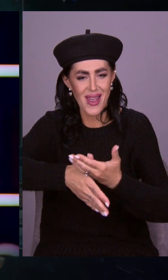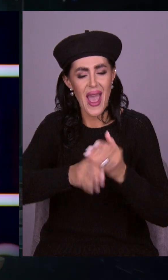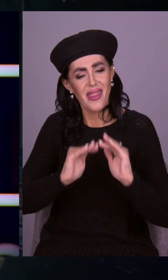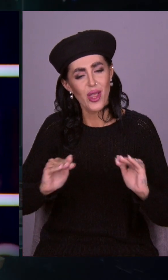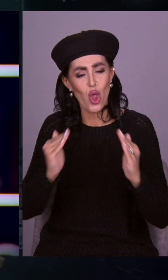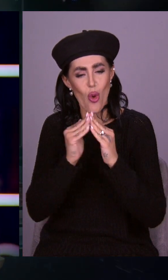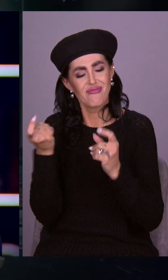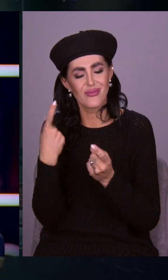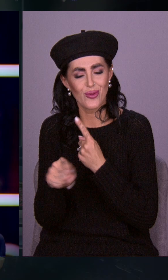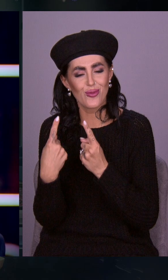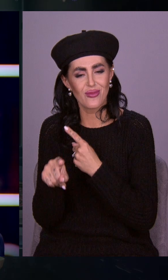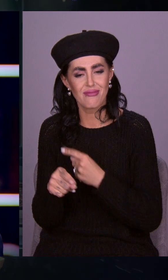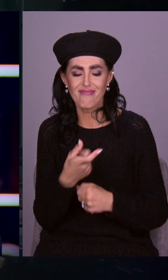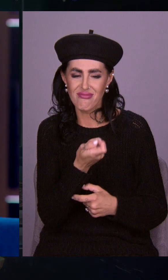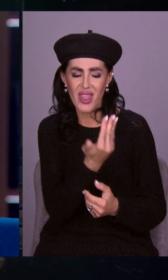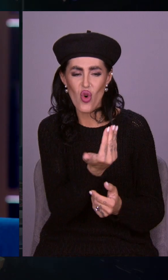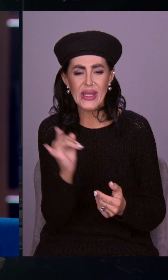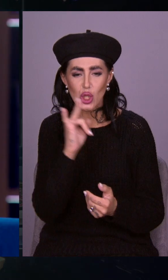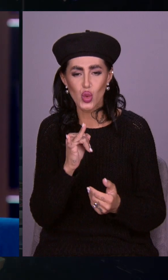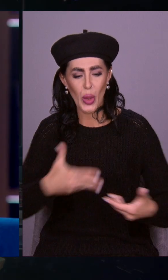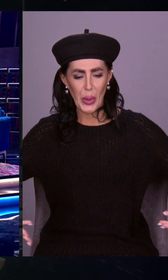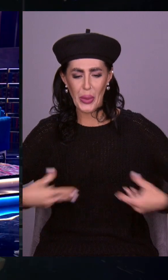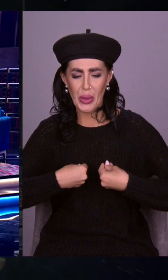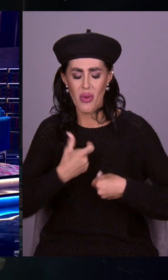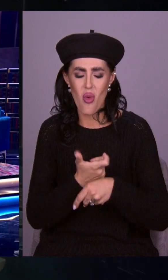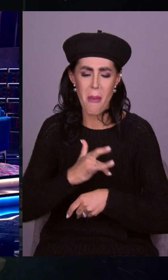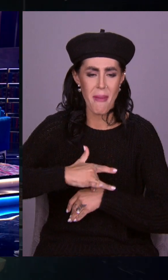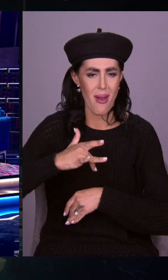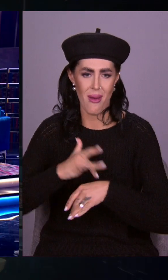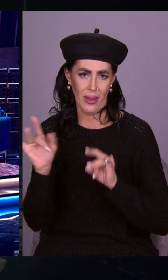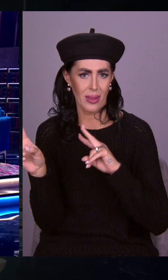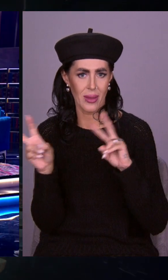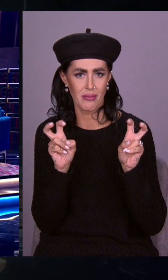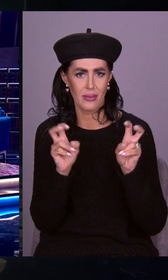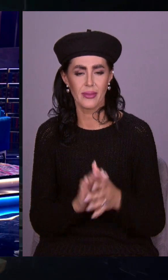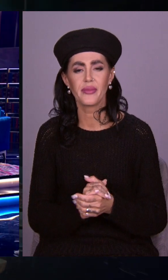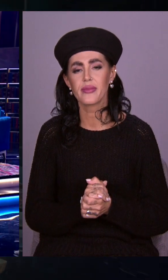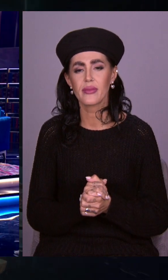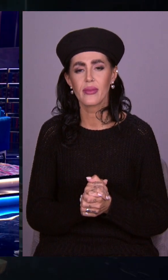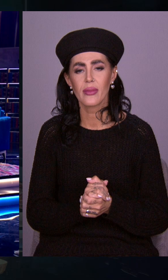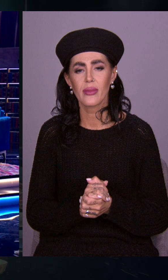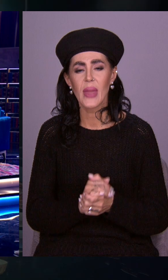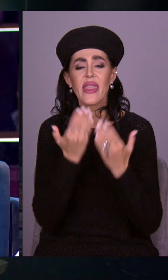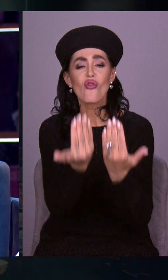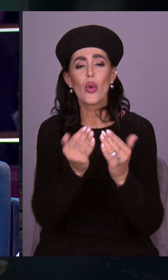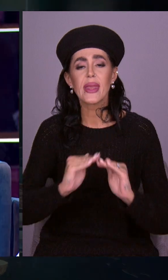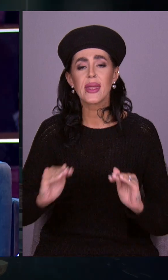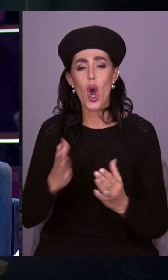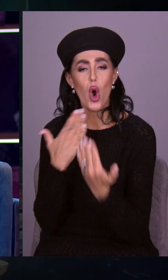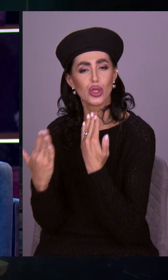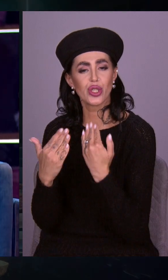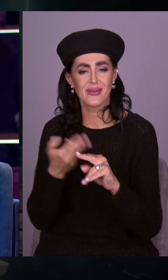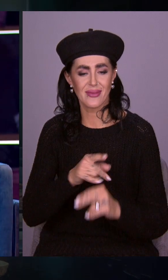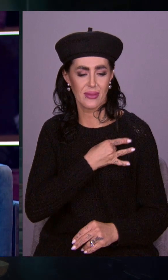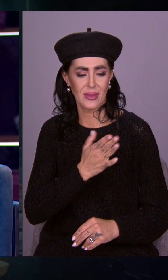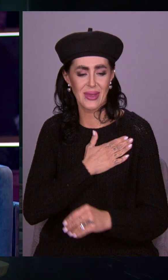Тимур, ну розчули в мене. Це ж, як малі. Це ж болюча тема. Як малі ставляться? Малі шикарно, тому що, ну, ми само собою готували